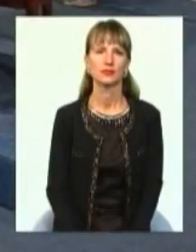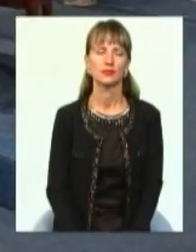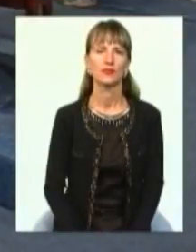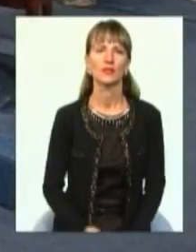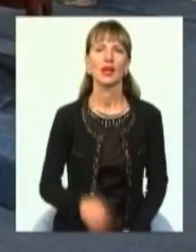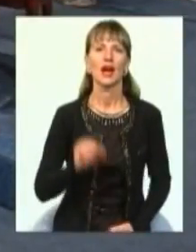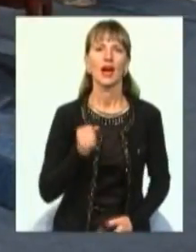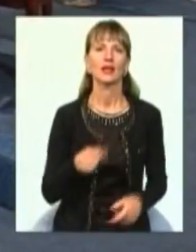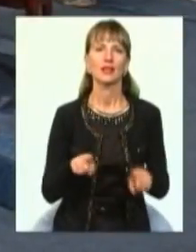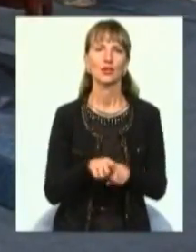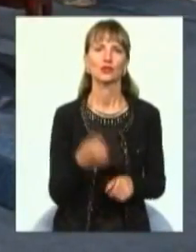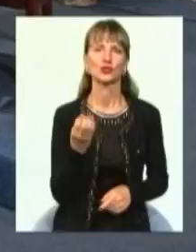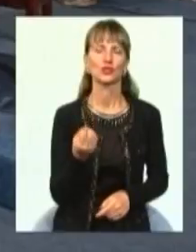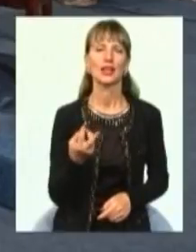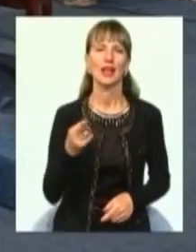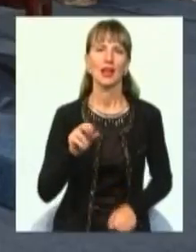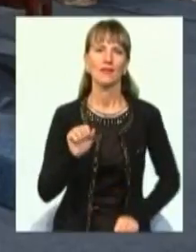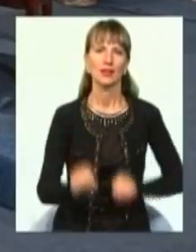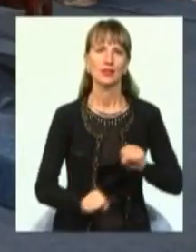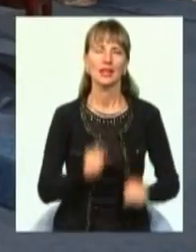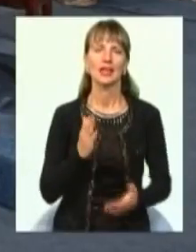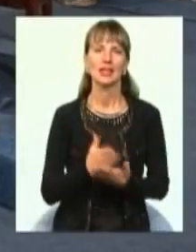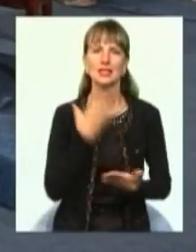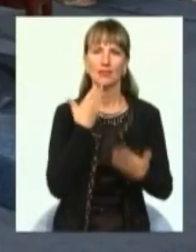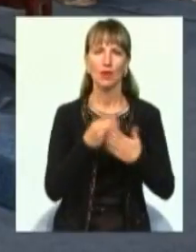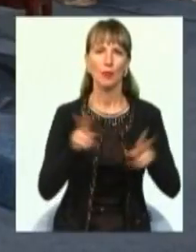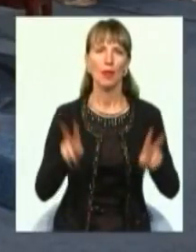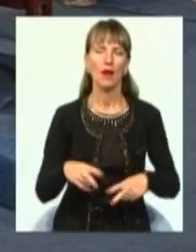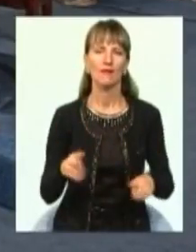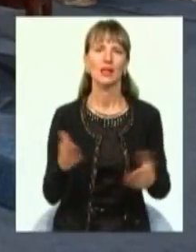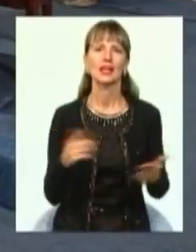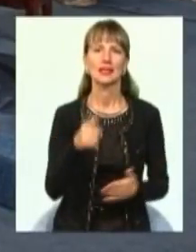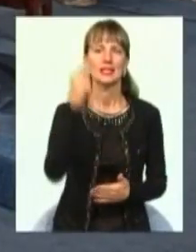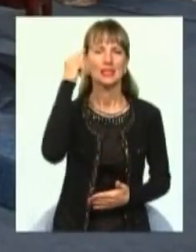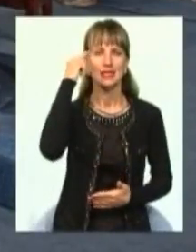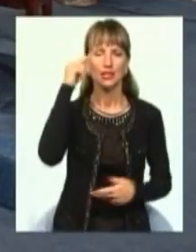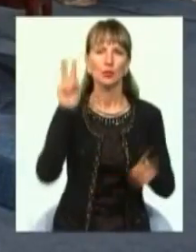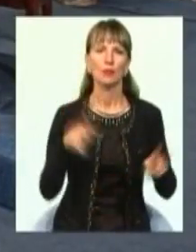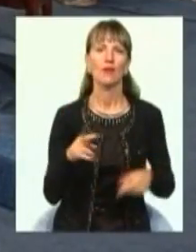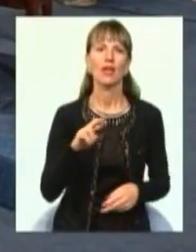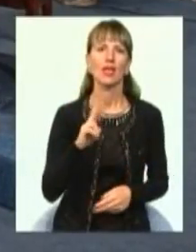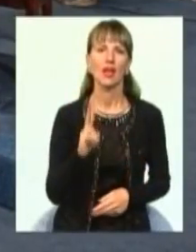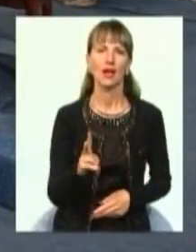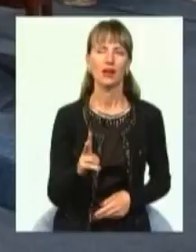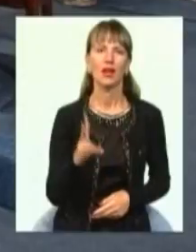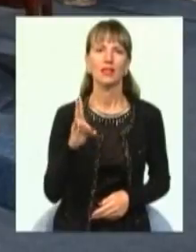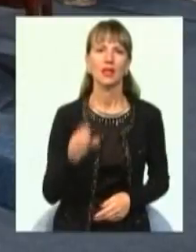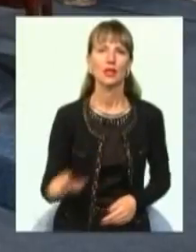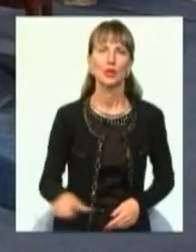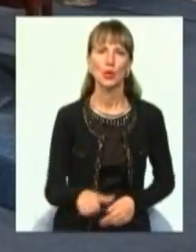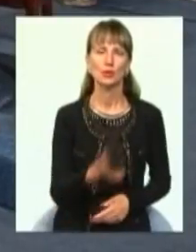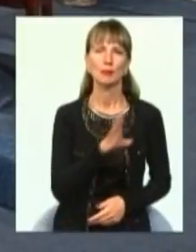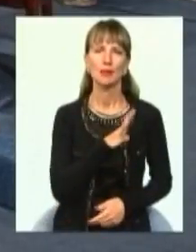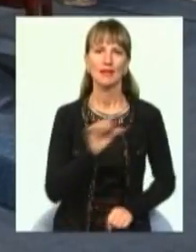Ну, а також іще і для велосипедистів є свої правила. Які ти знаєш правила, як на дорозі